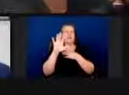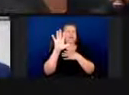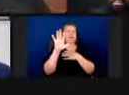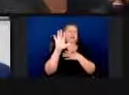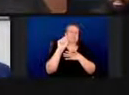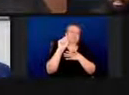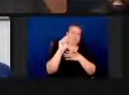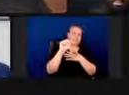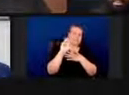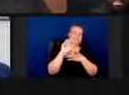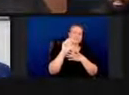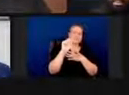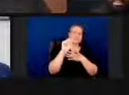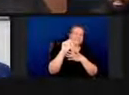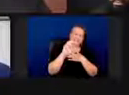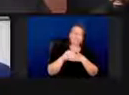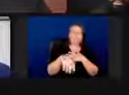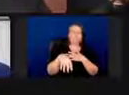أيضا